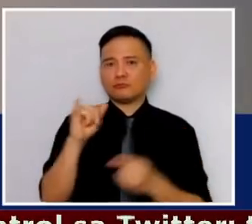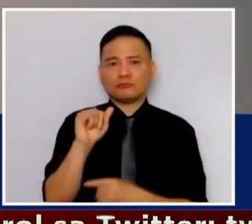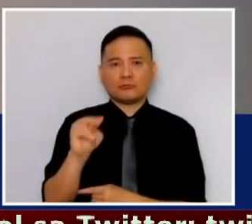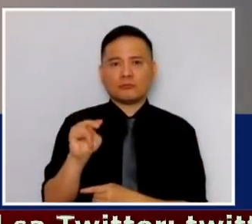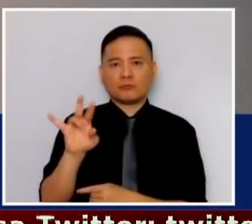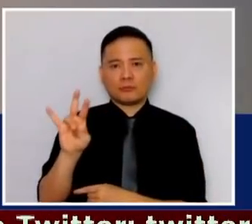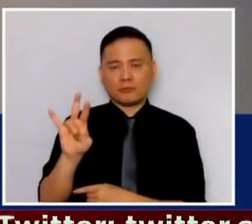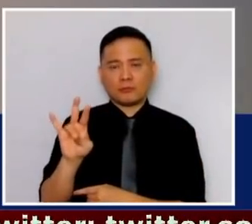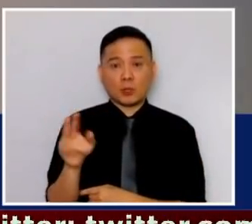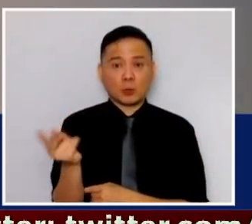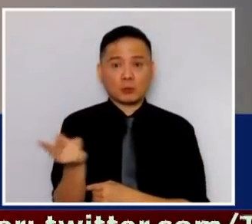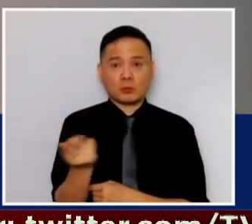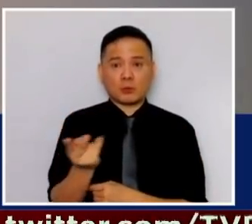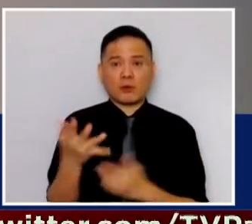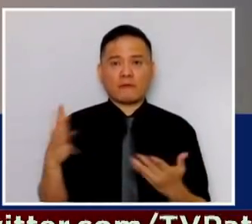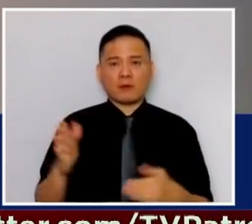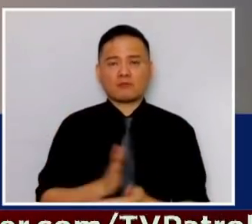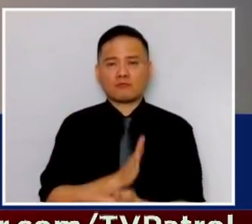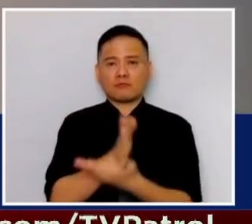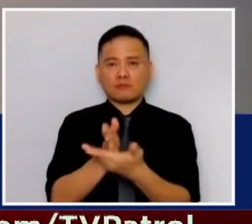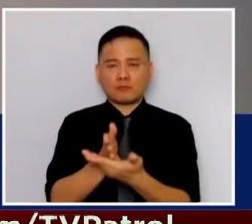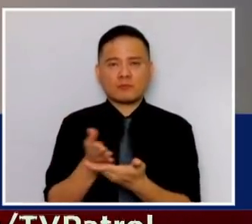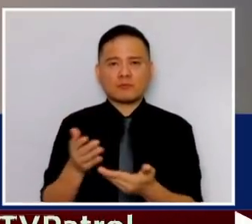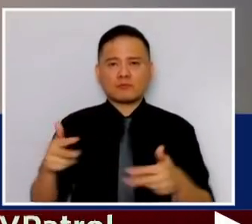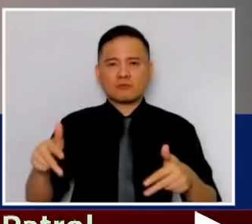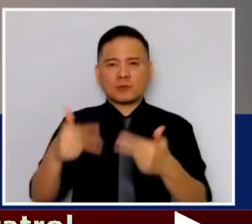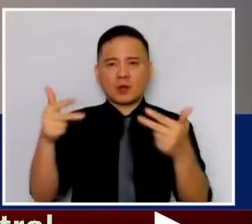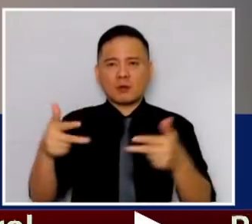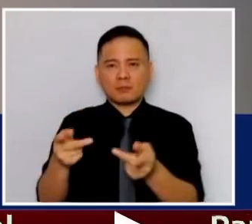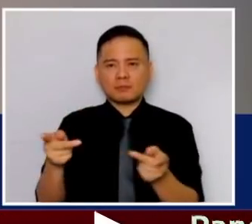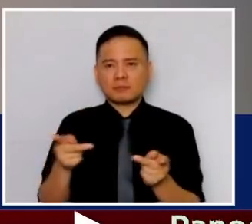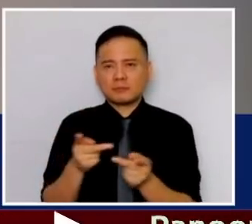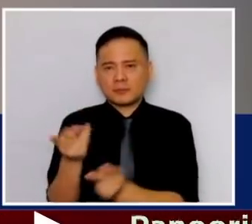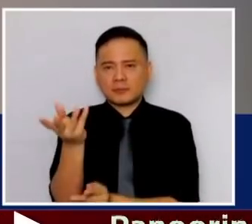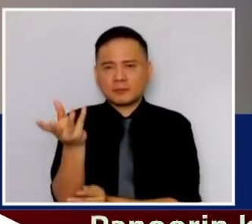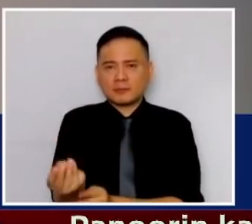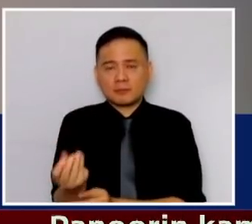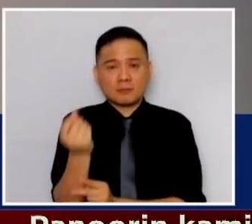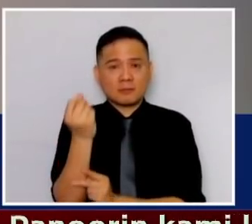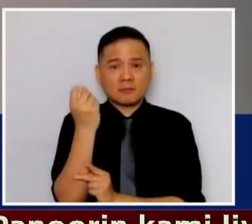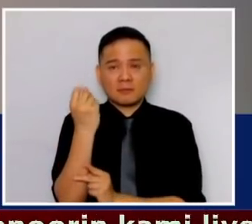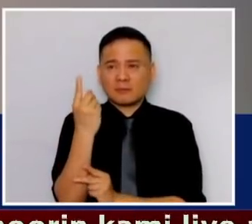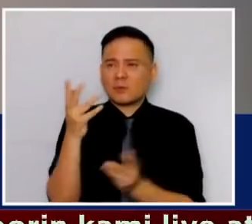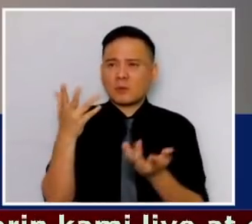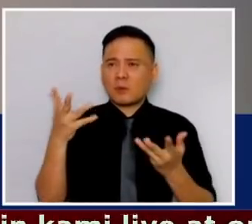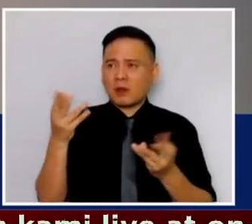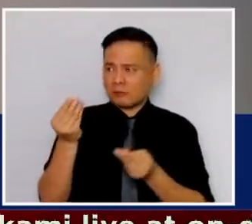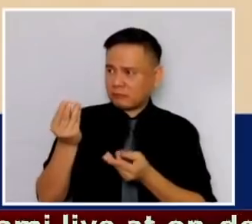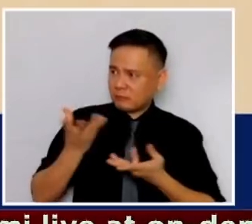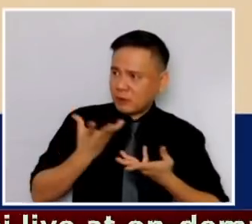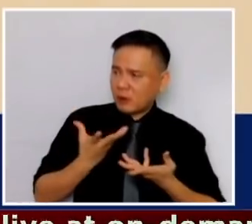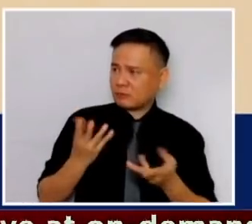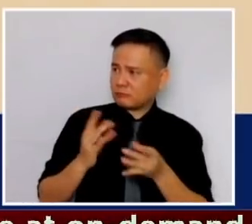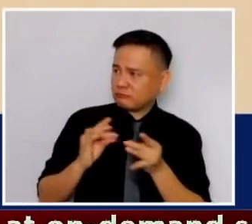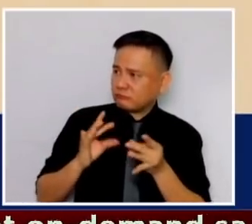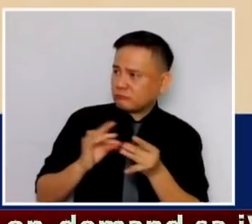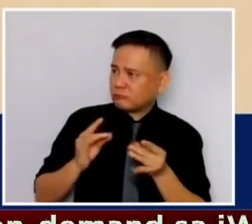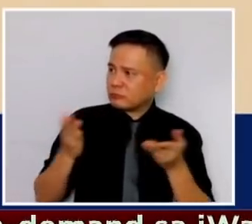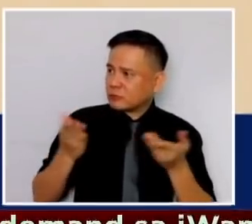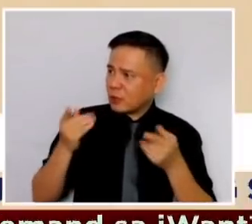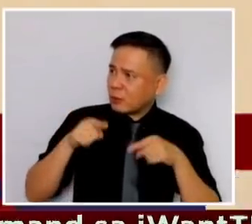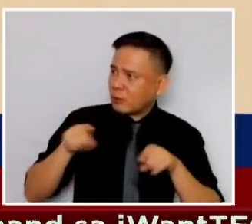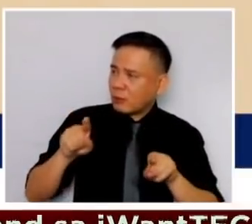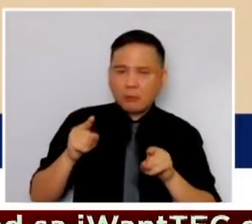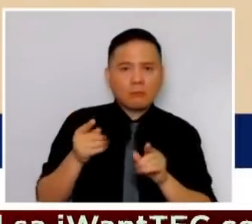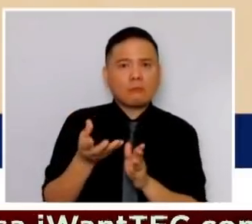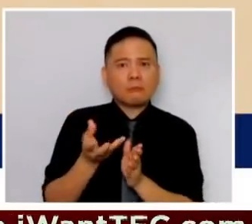sila sa isang sabungan sa Batangas. Ayon kay Faye, wala silang natanggap na pagbabanta o anumang pahiwatig. Para akong nalumpo